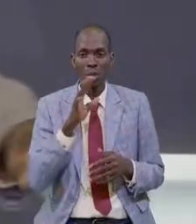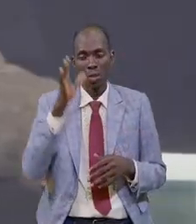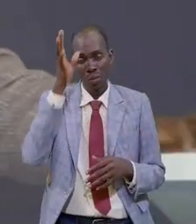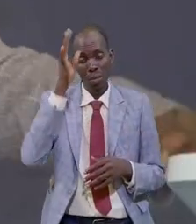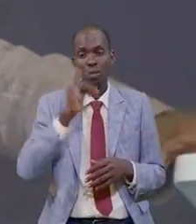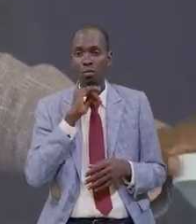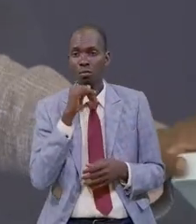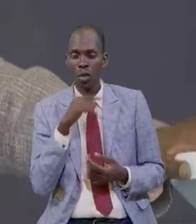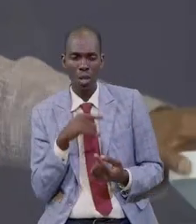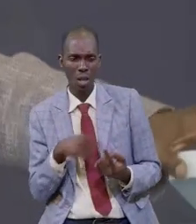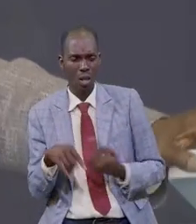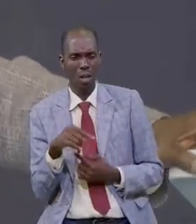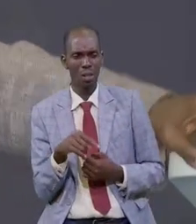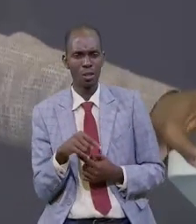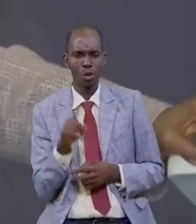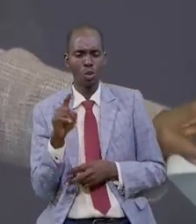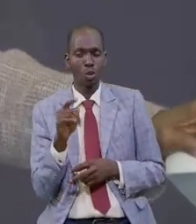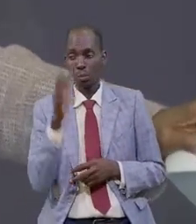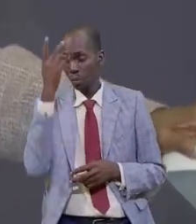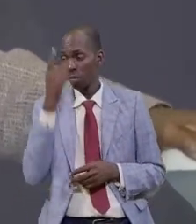mère n'est pas là tu